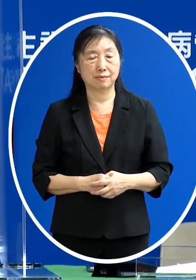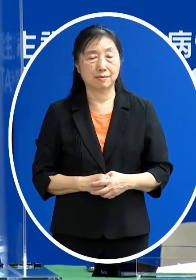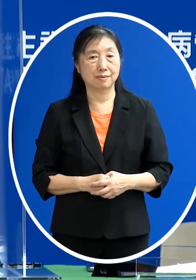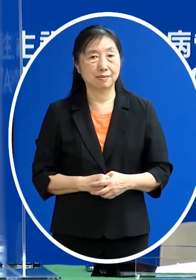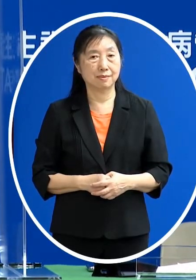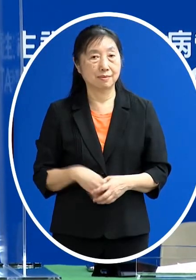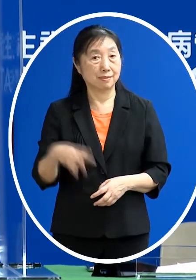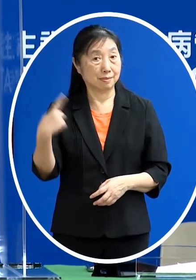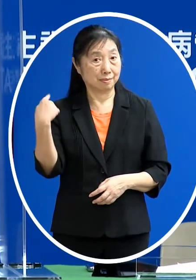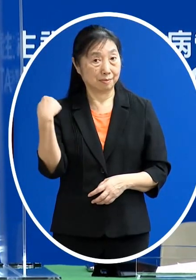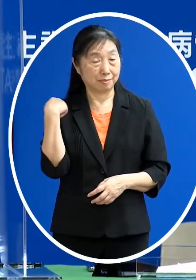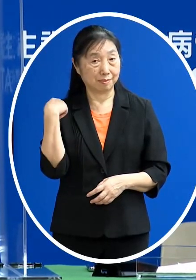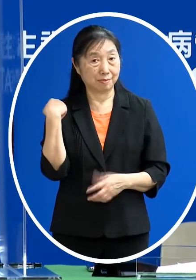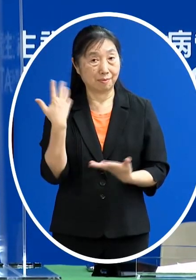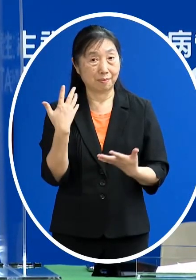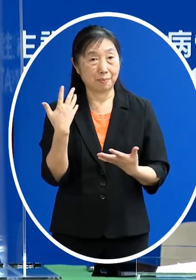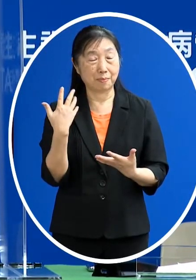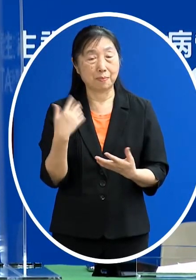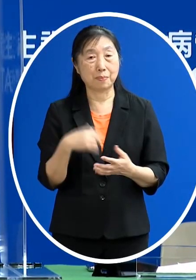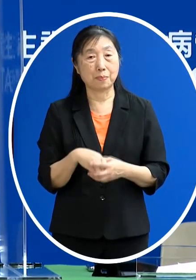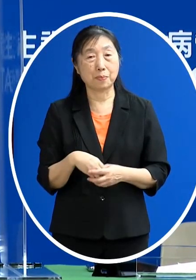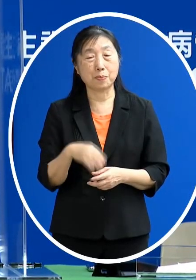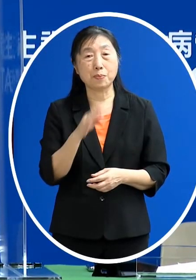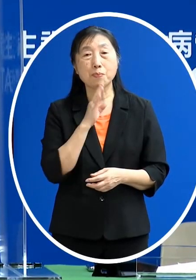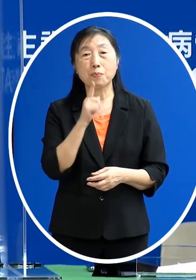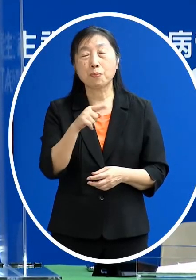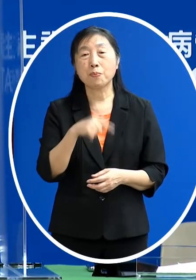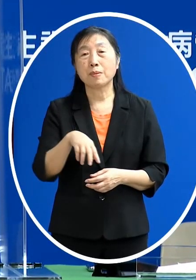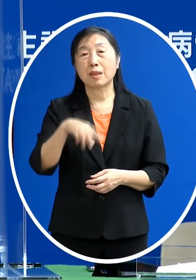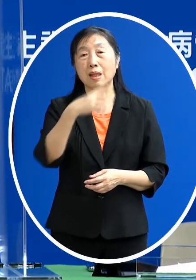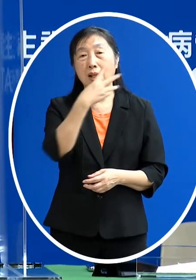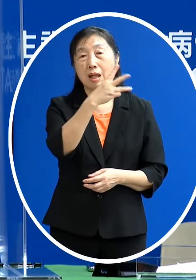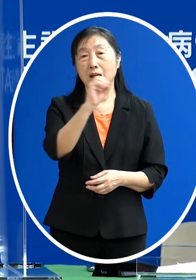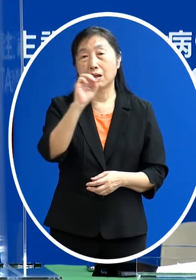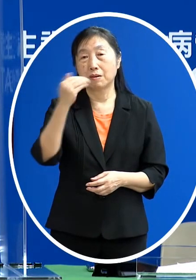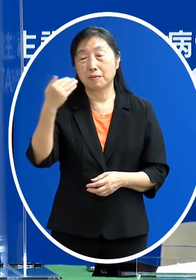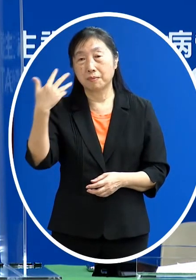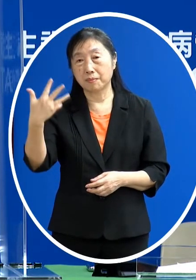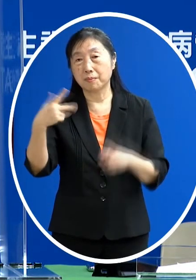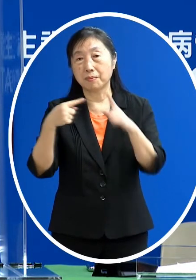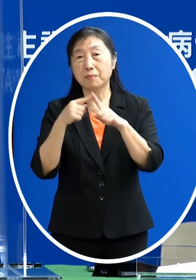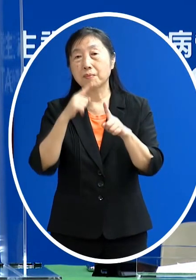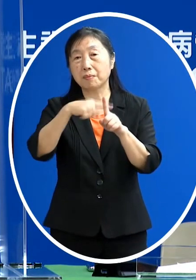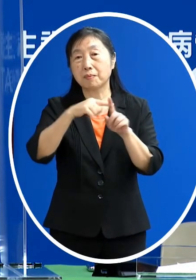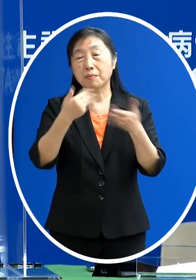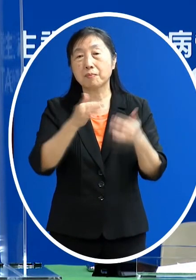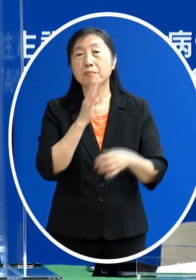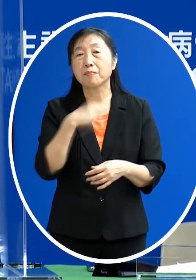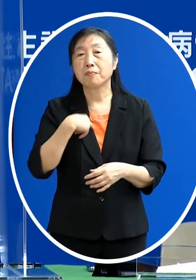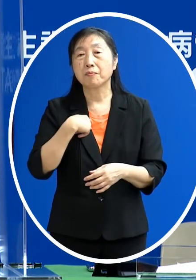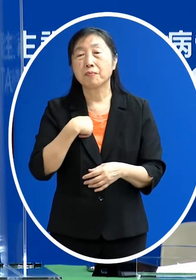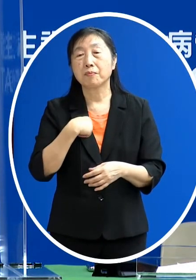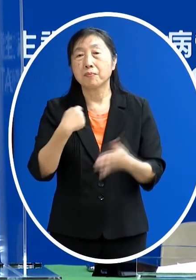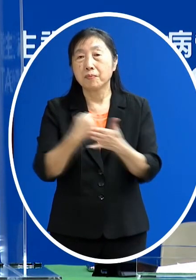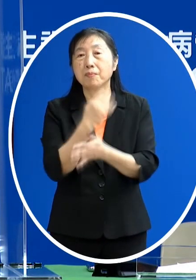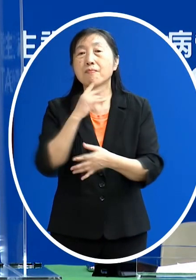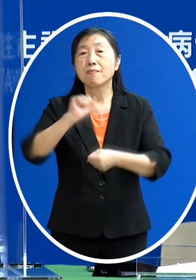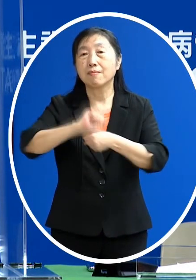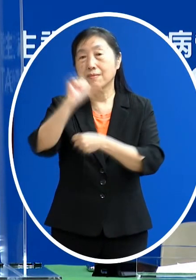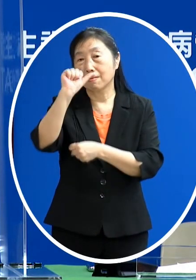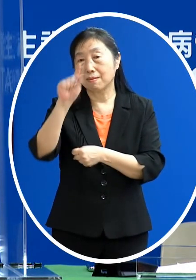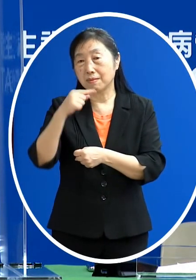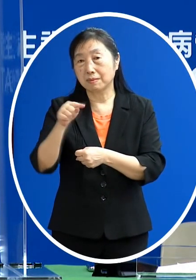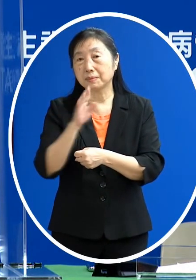那我们昨天在总体的轻症无症状是3098人，哦，那很遗憾的增加了5位，哈，